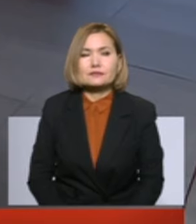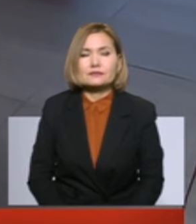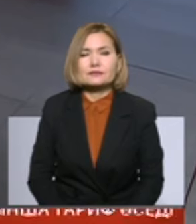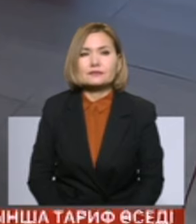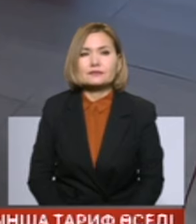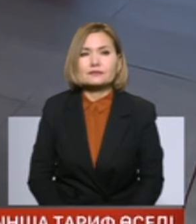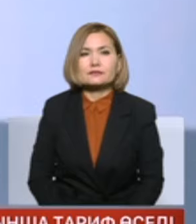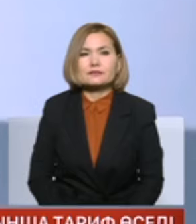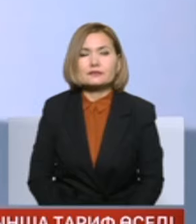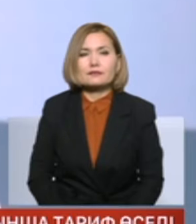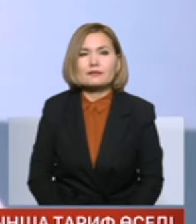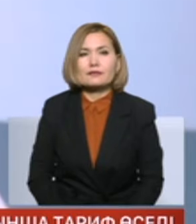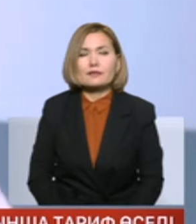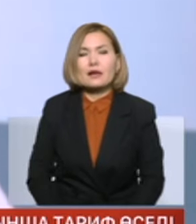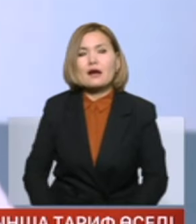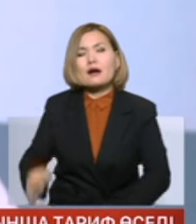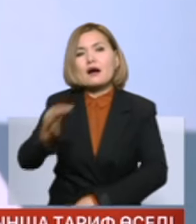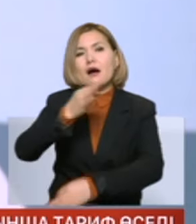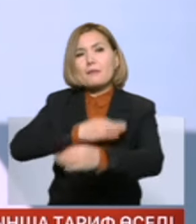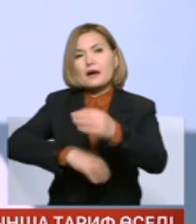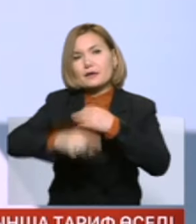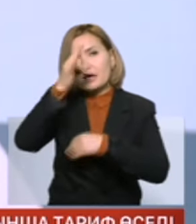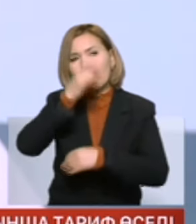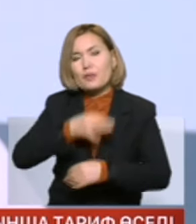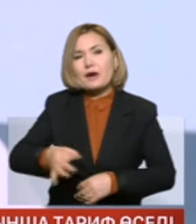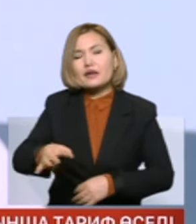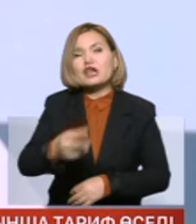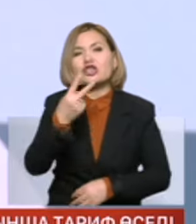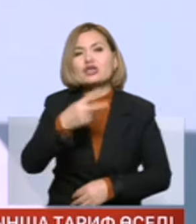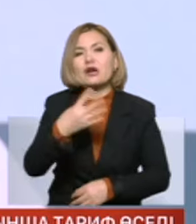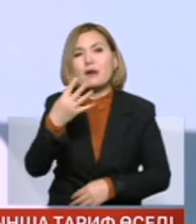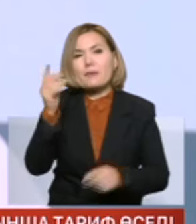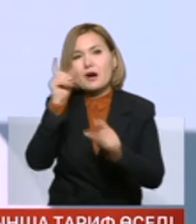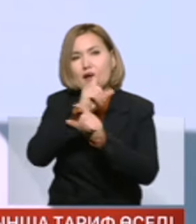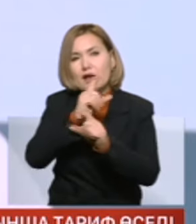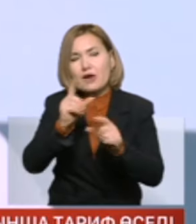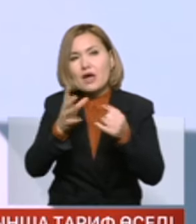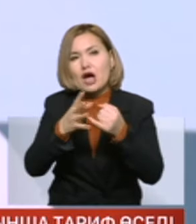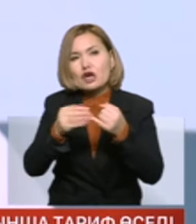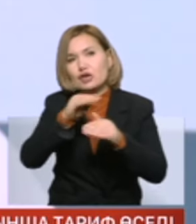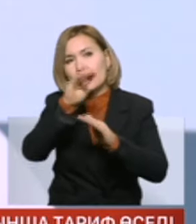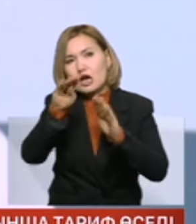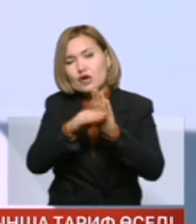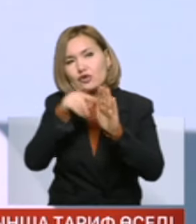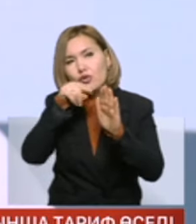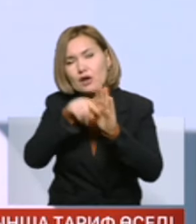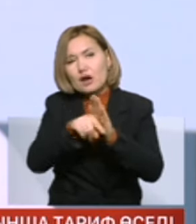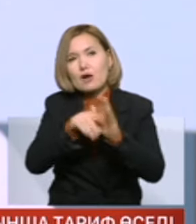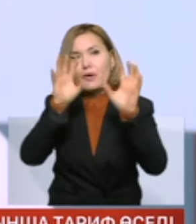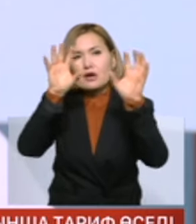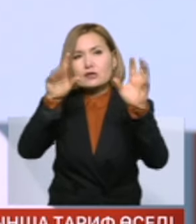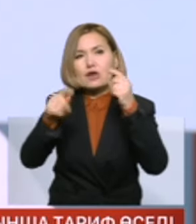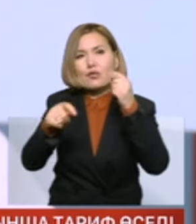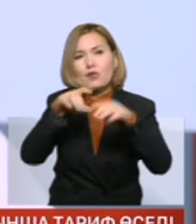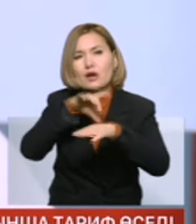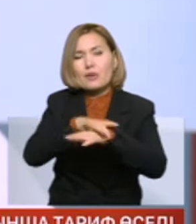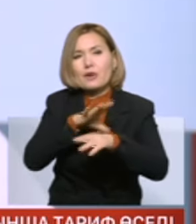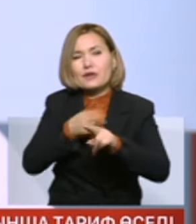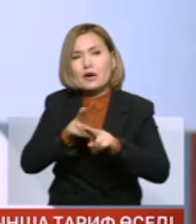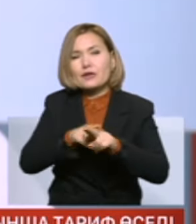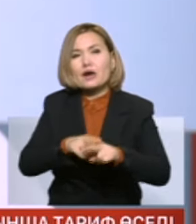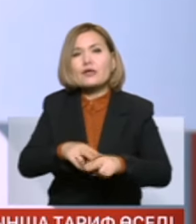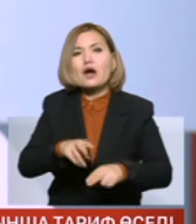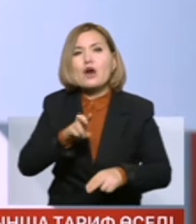Алпысбайұлы шықты. Батыс Қазақстан облысындағы 24 мектептің жертөлесінде жанғыш заттар сақталған. Мұны